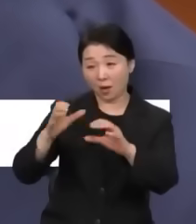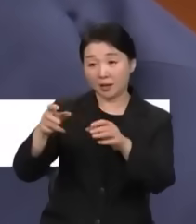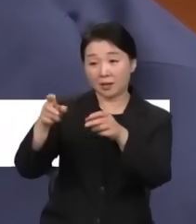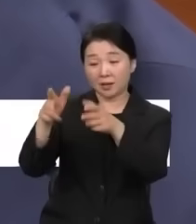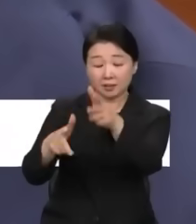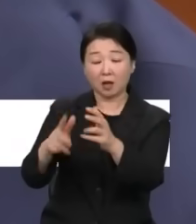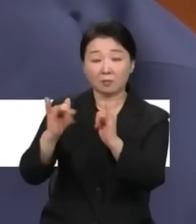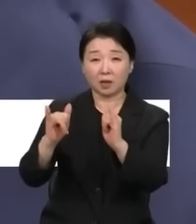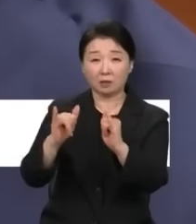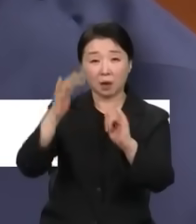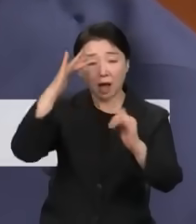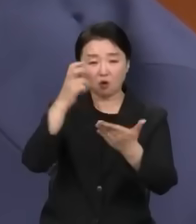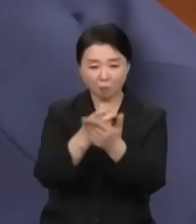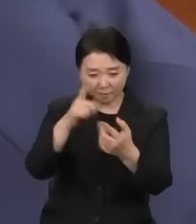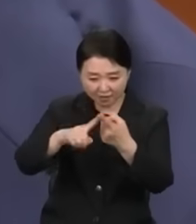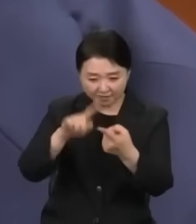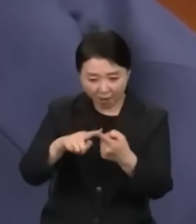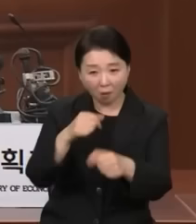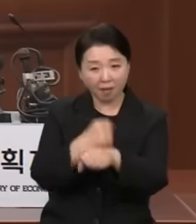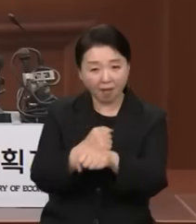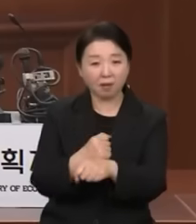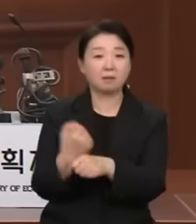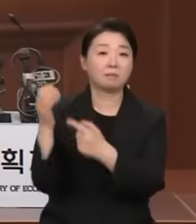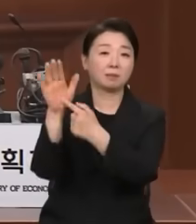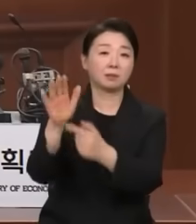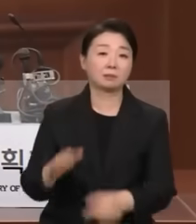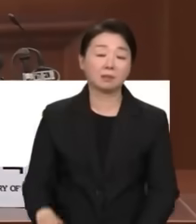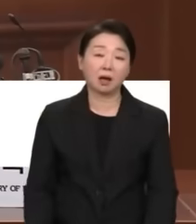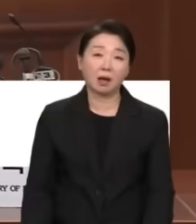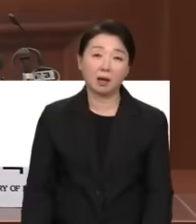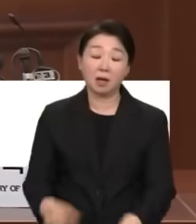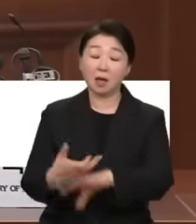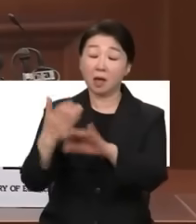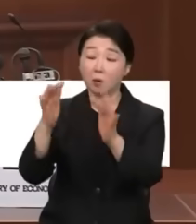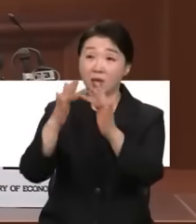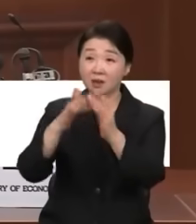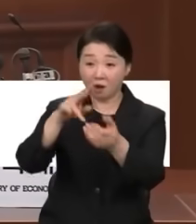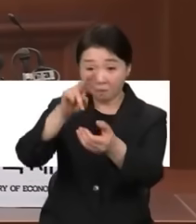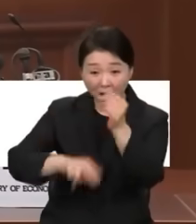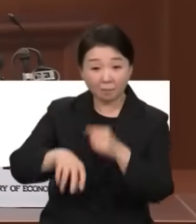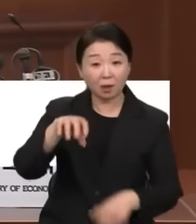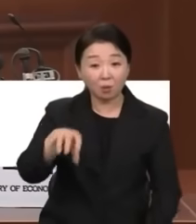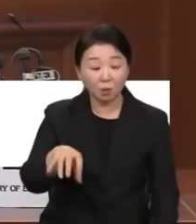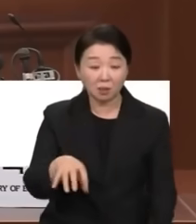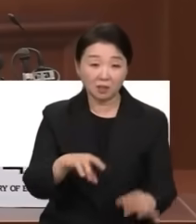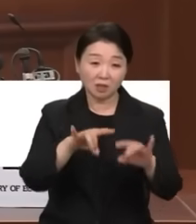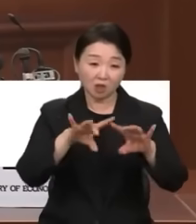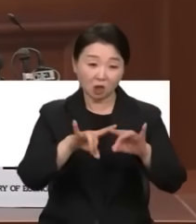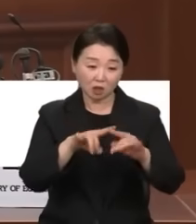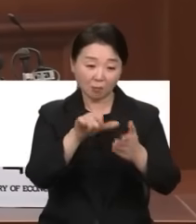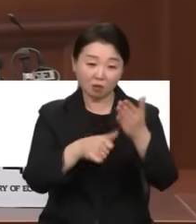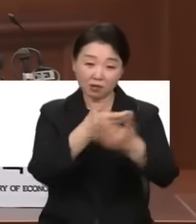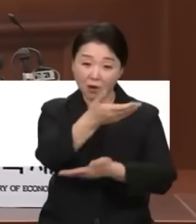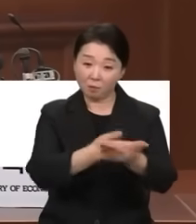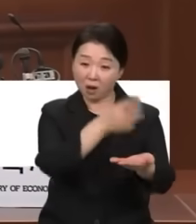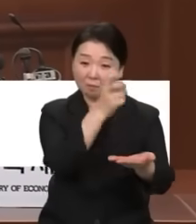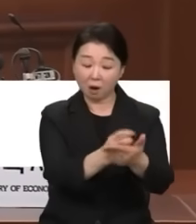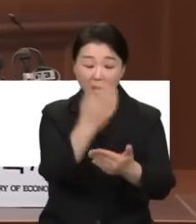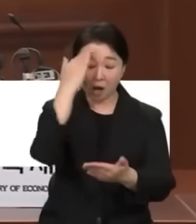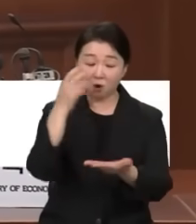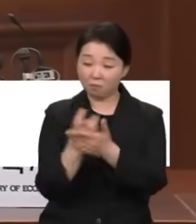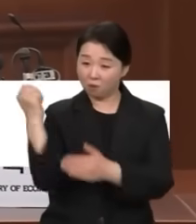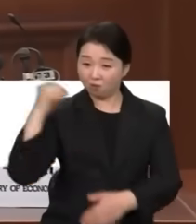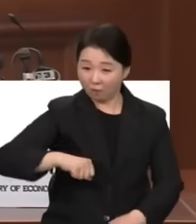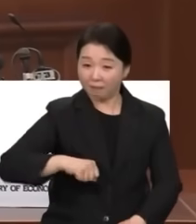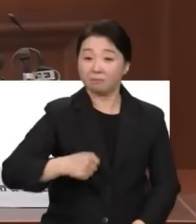국내법을 똑같이 적용하겠다는 겁니다. 해외 온라인 플랫폼 사업자에 전자상거래법 등 국내법 위반 여부에